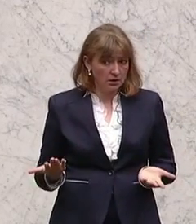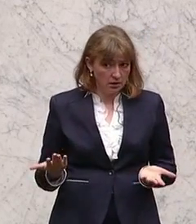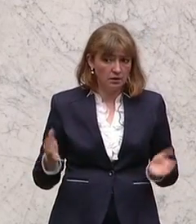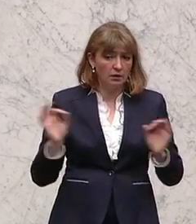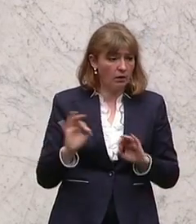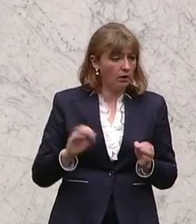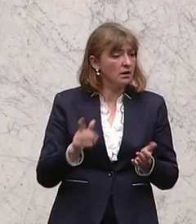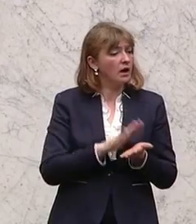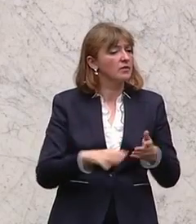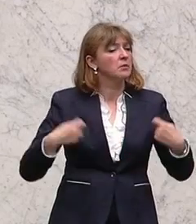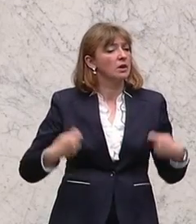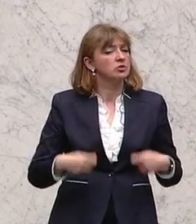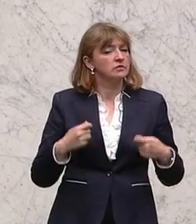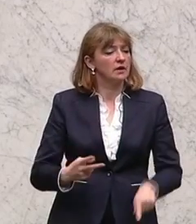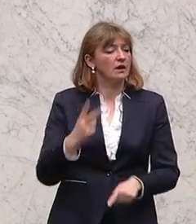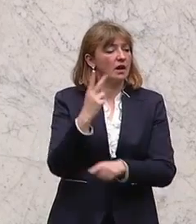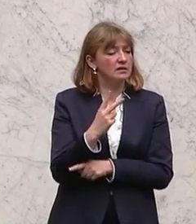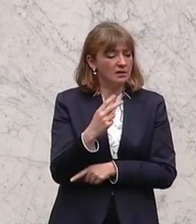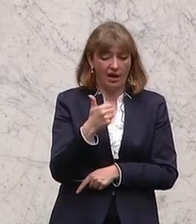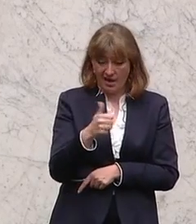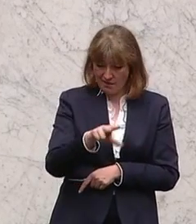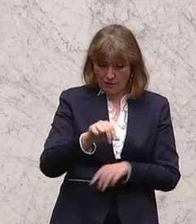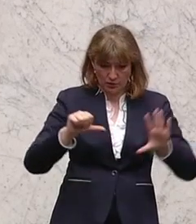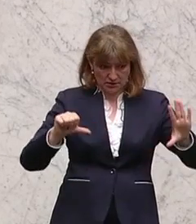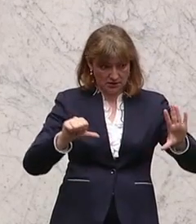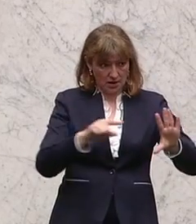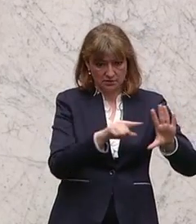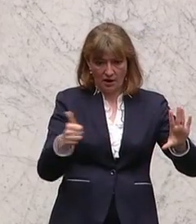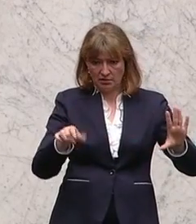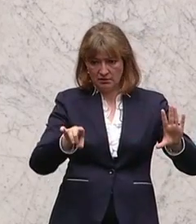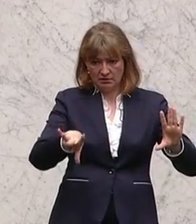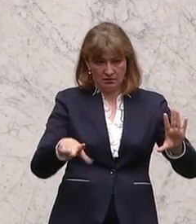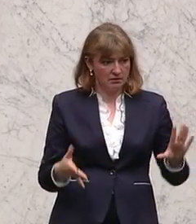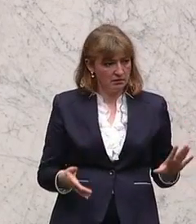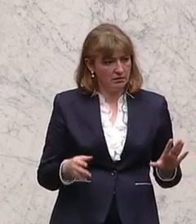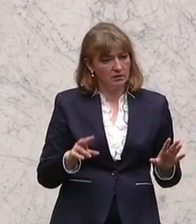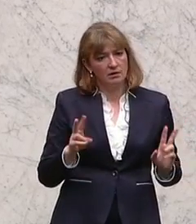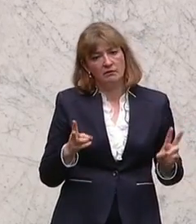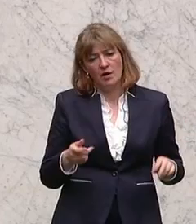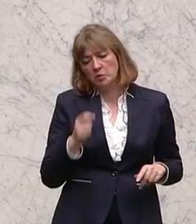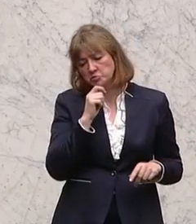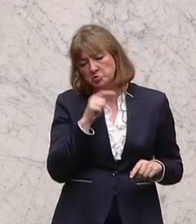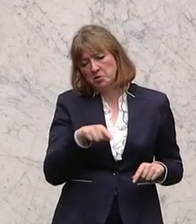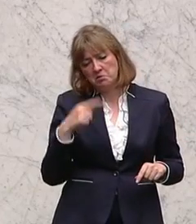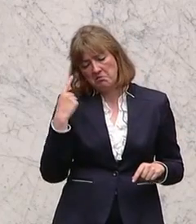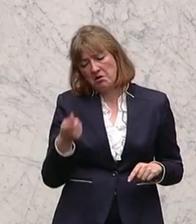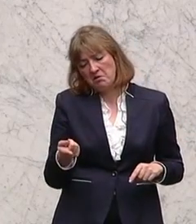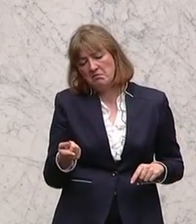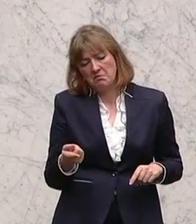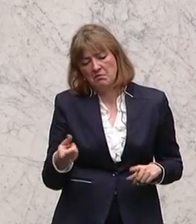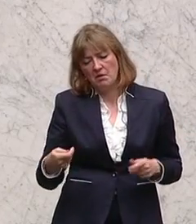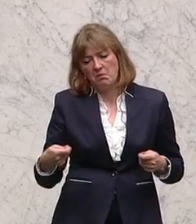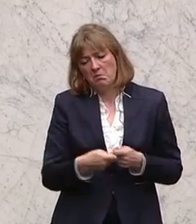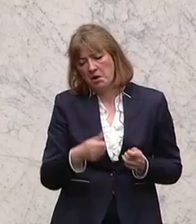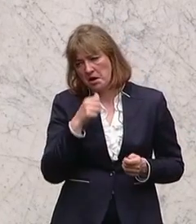ein Präsidentschaftskandidat, einer von sechs wurde ausgeladen, weil ein paar Journalisten der Meinung waren, naja, der